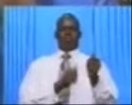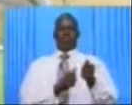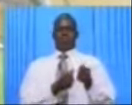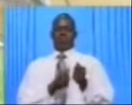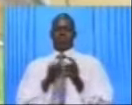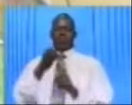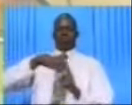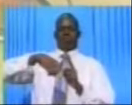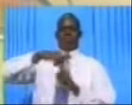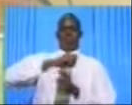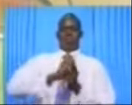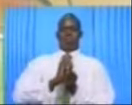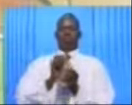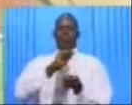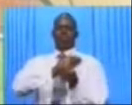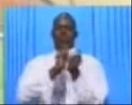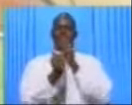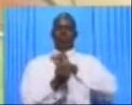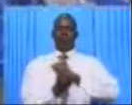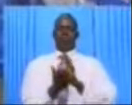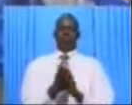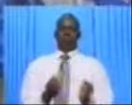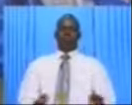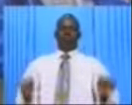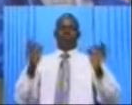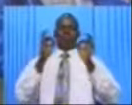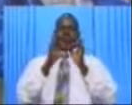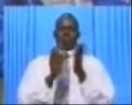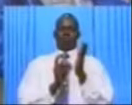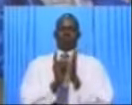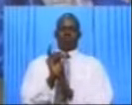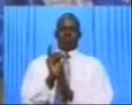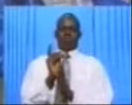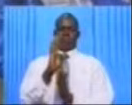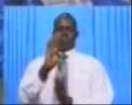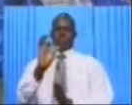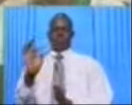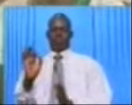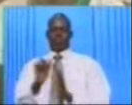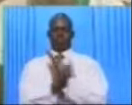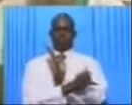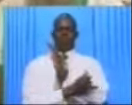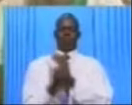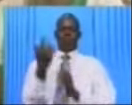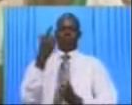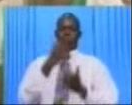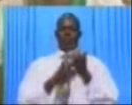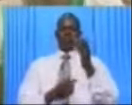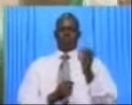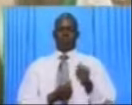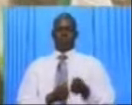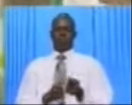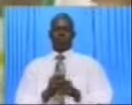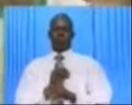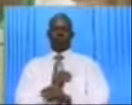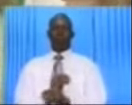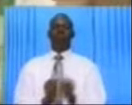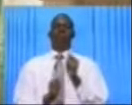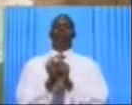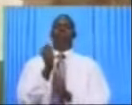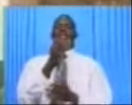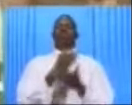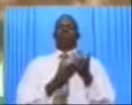et forgés pour devenir des maillons du développement du Burkina Faso, un pays dans lequel l'agriculture occupe plus de la moitié